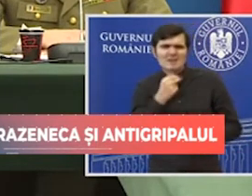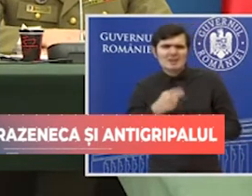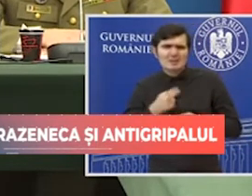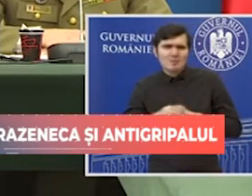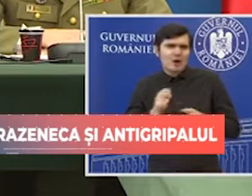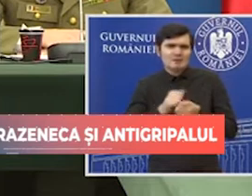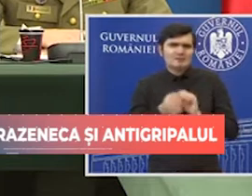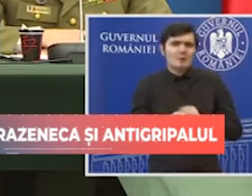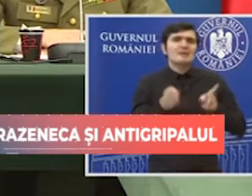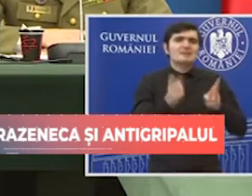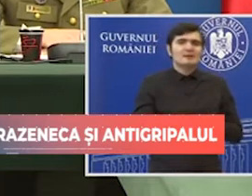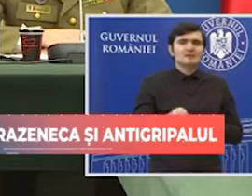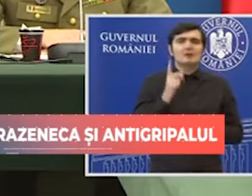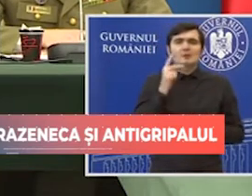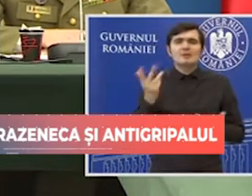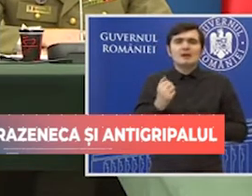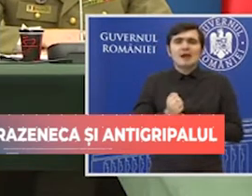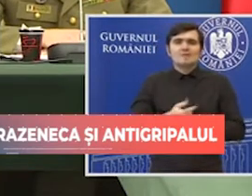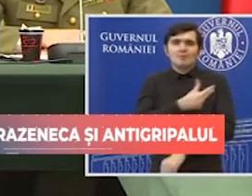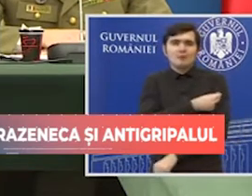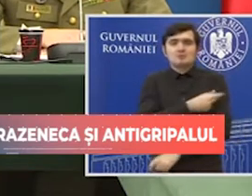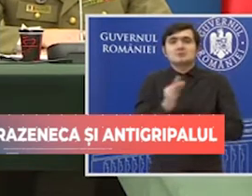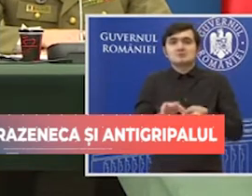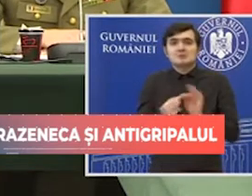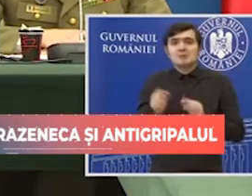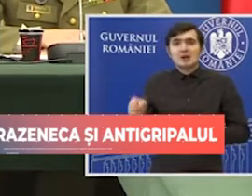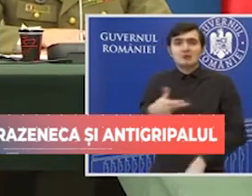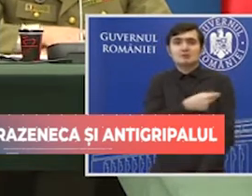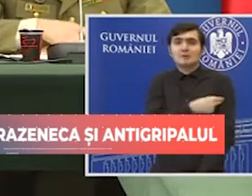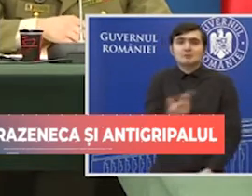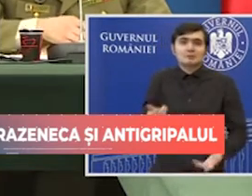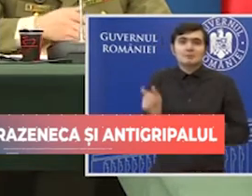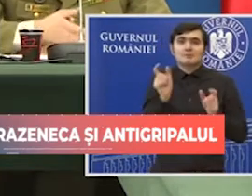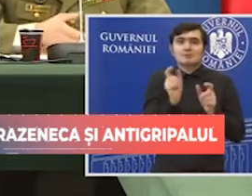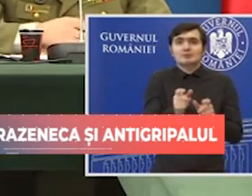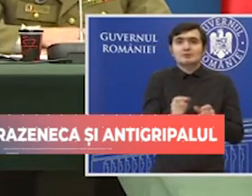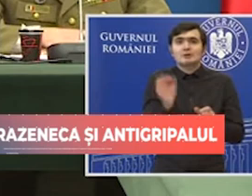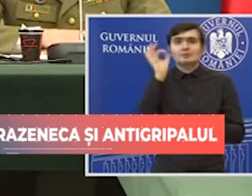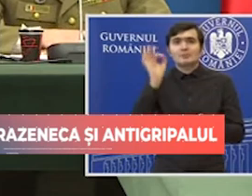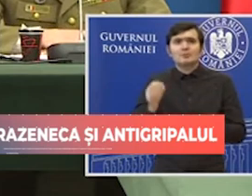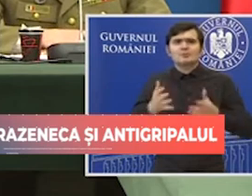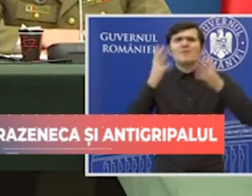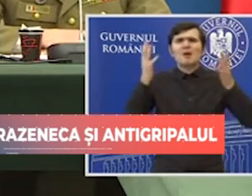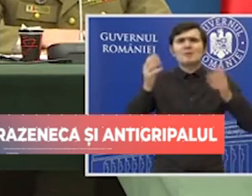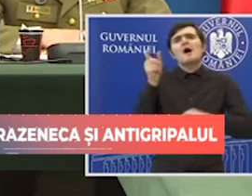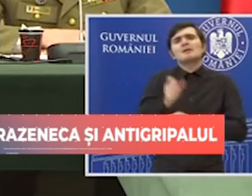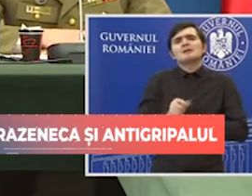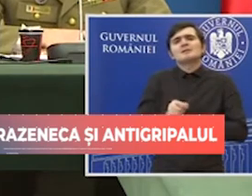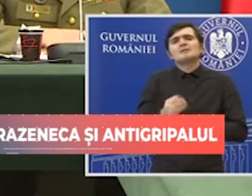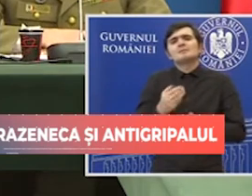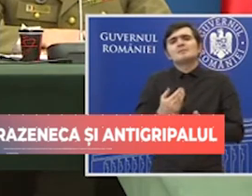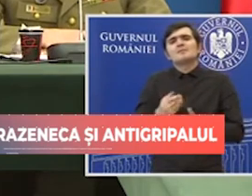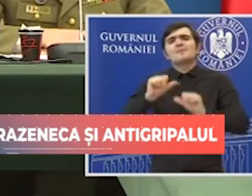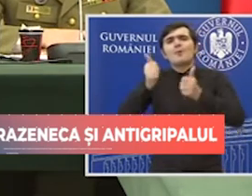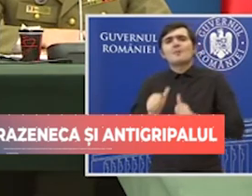la pacienții vaccinați, ceea ce înseamnă că acest vaccin ne protejează într-o proporție foarte mare față de formele severe de